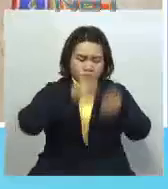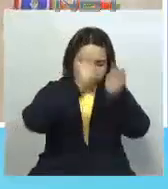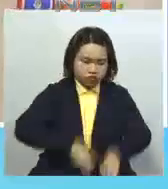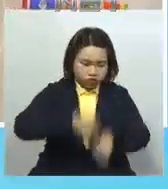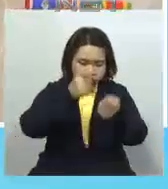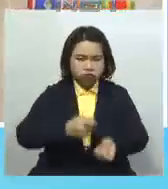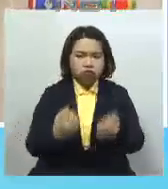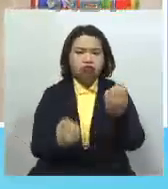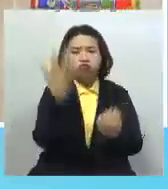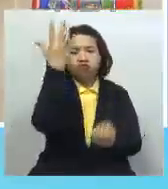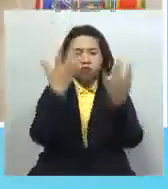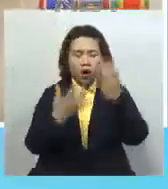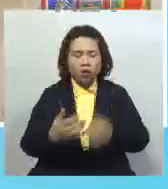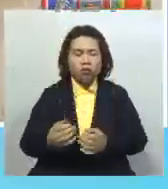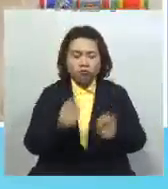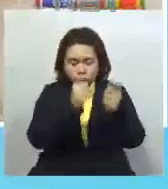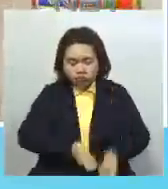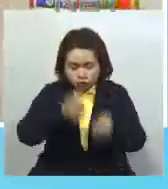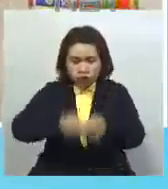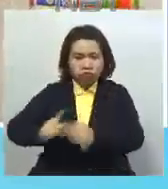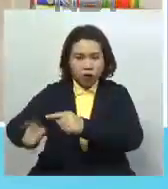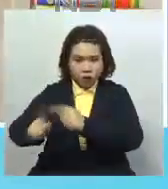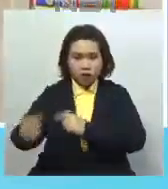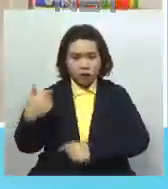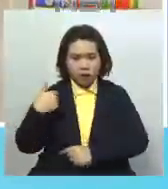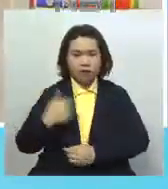ไฟในแต่ละพื้นที่ที่เกิดขึ้นครับ